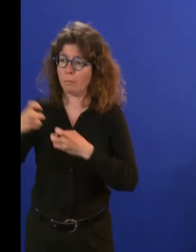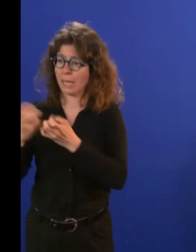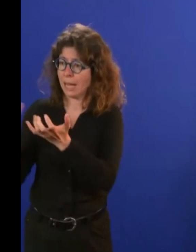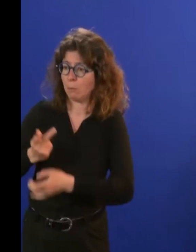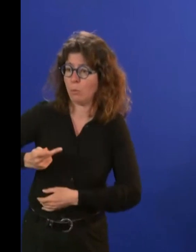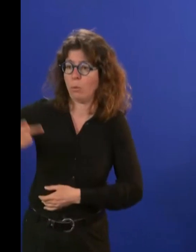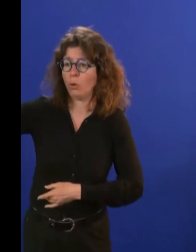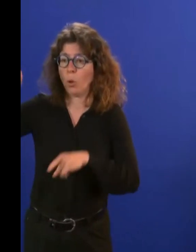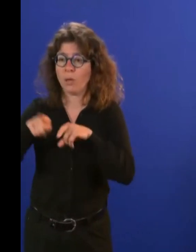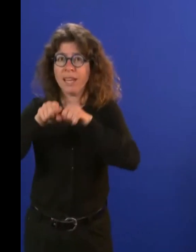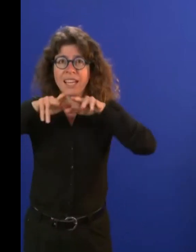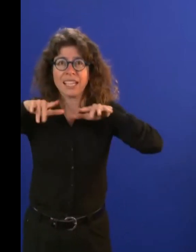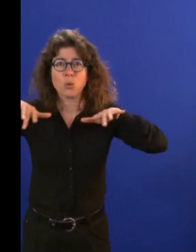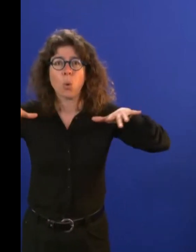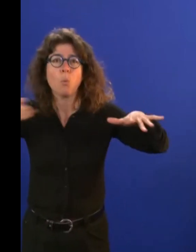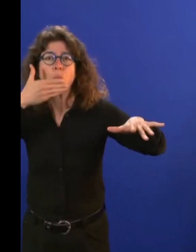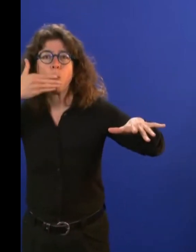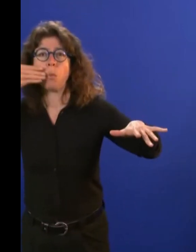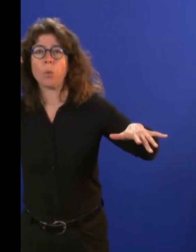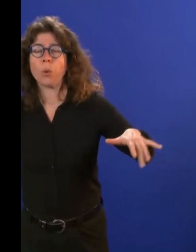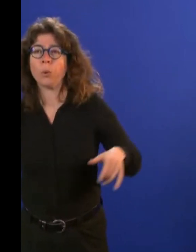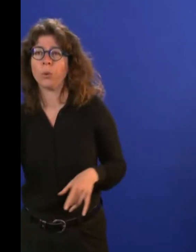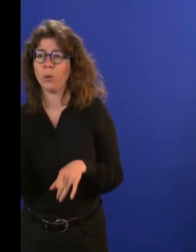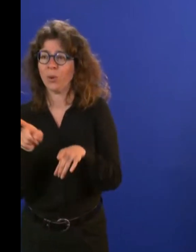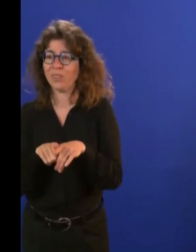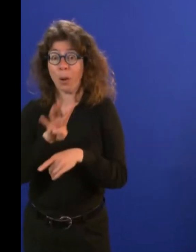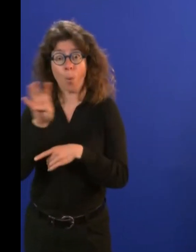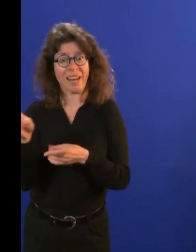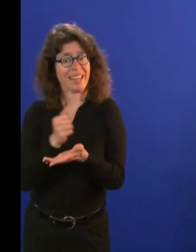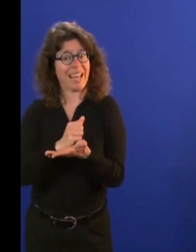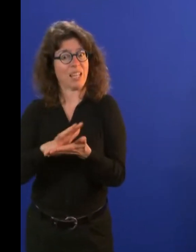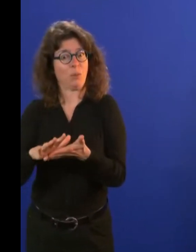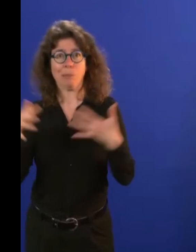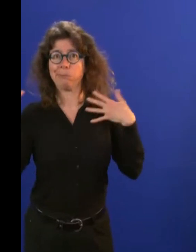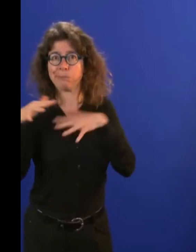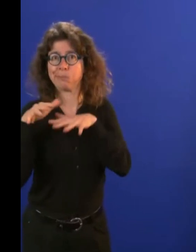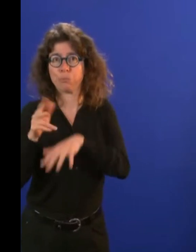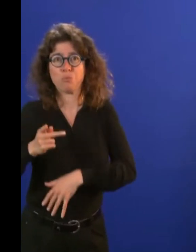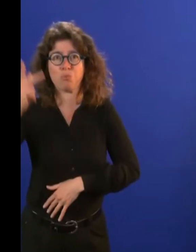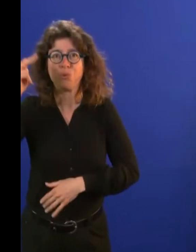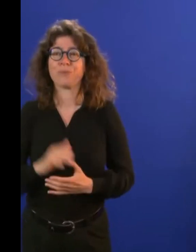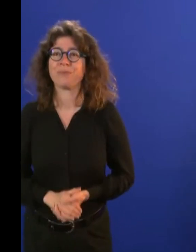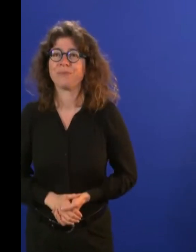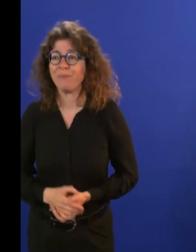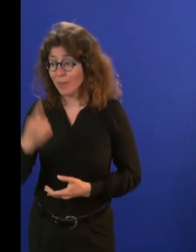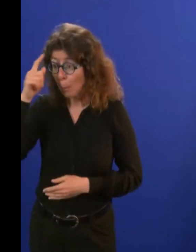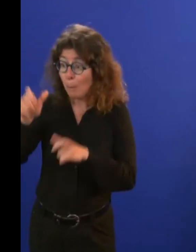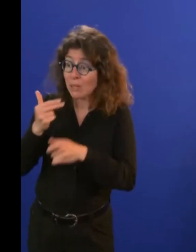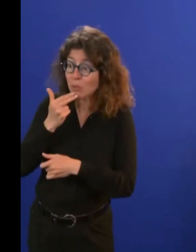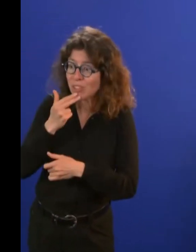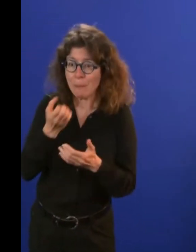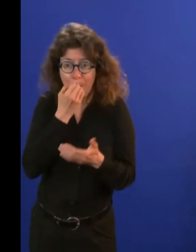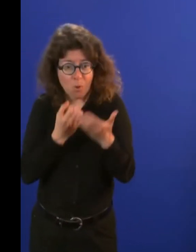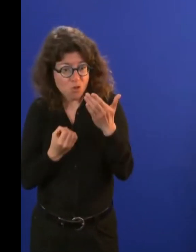du maillage territorial du réseau, mais aussi le succès de la gratuité du week-end. C'est une bonne nouvelle pour les usagers dans leurs